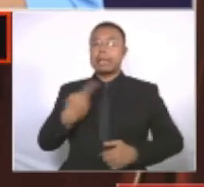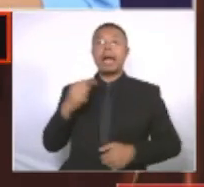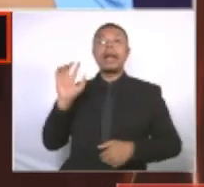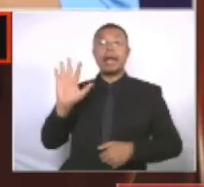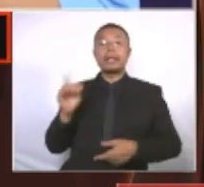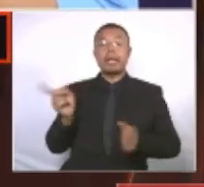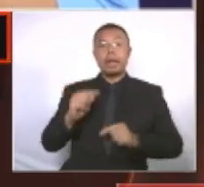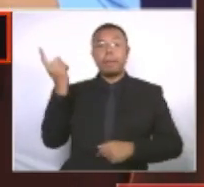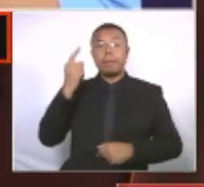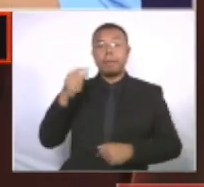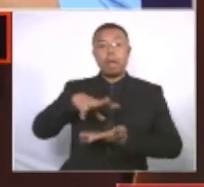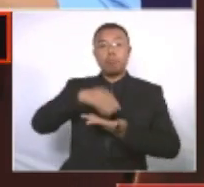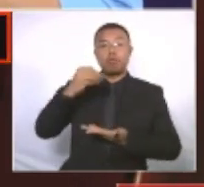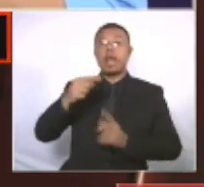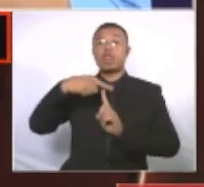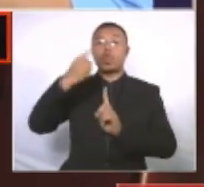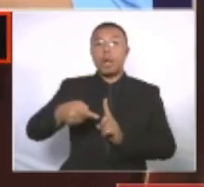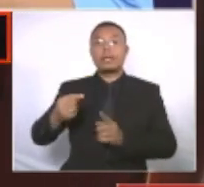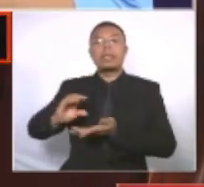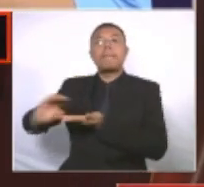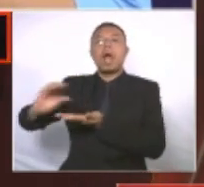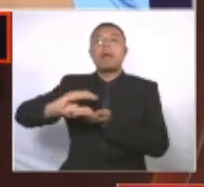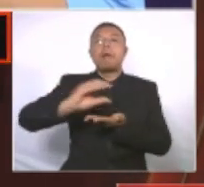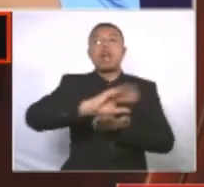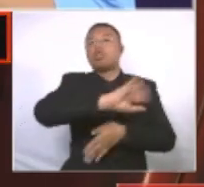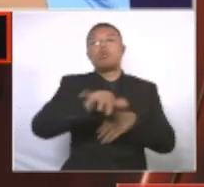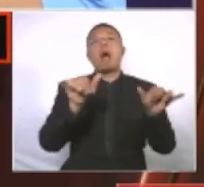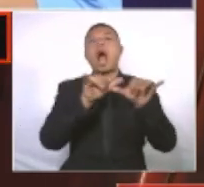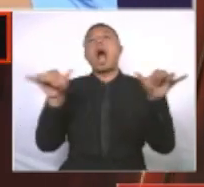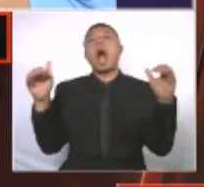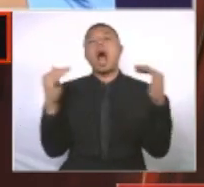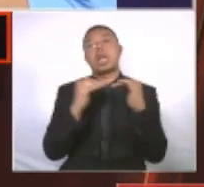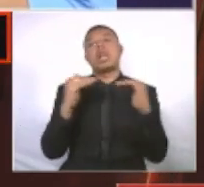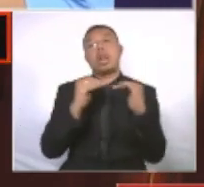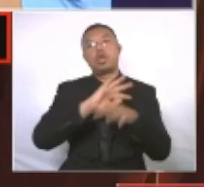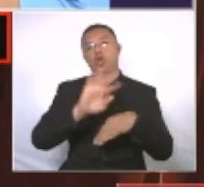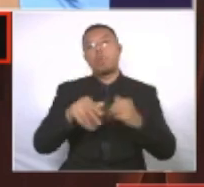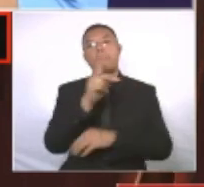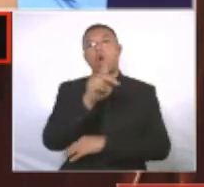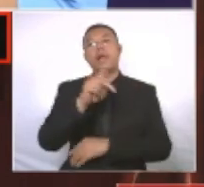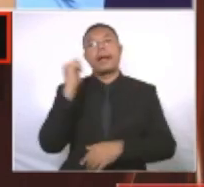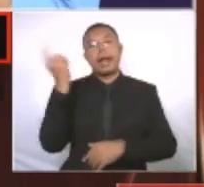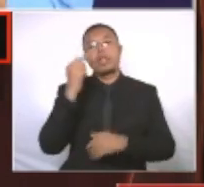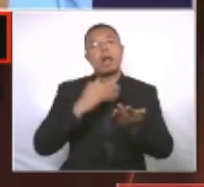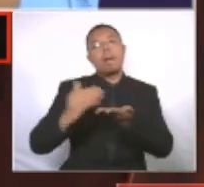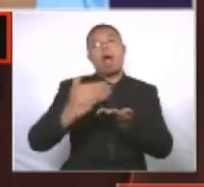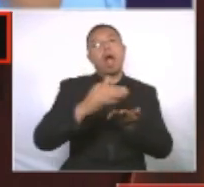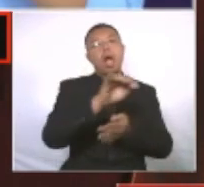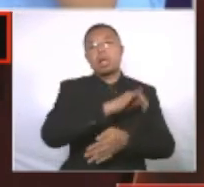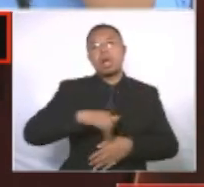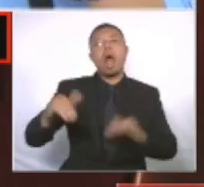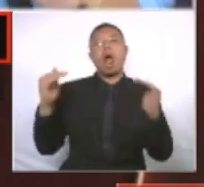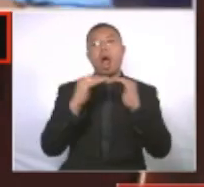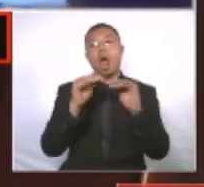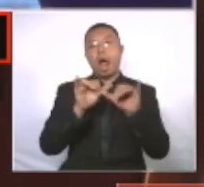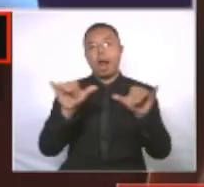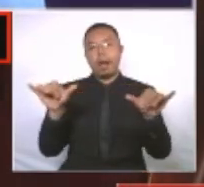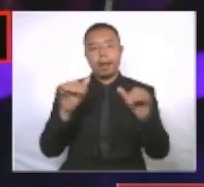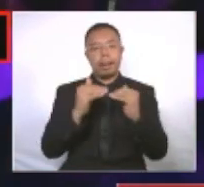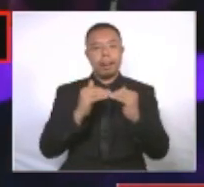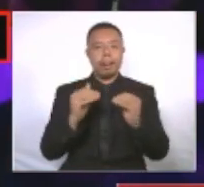nanti, tugas kita adalah membagi secara adil seluruh proyek-proyek nasional kita.